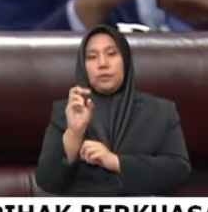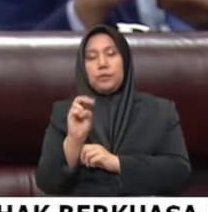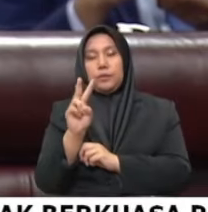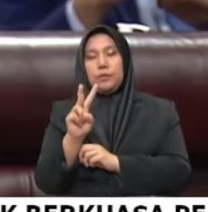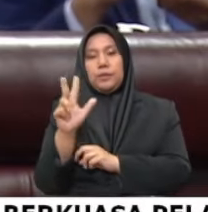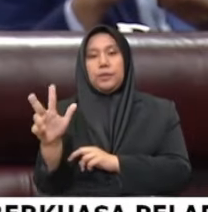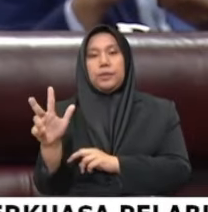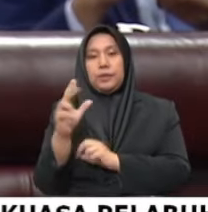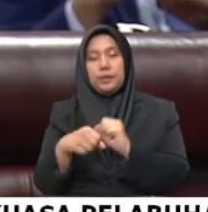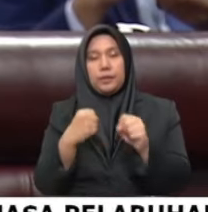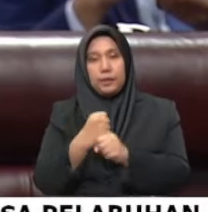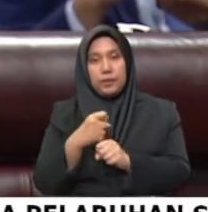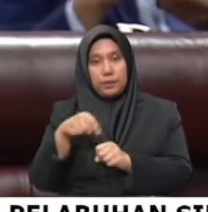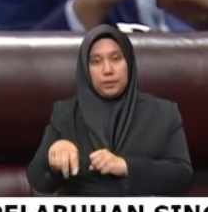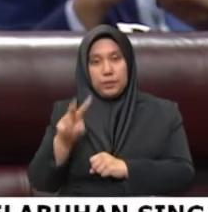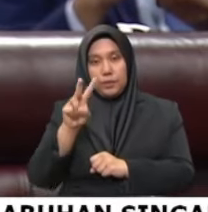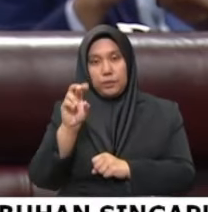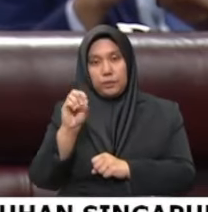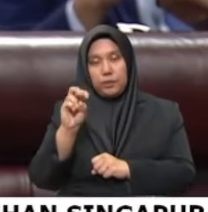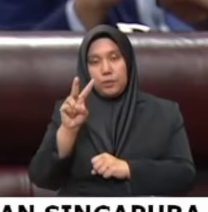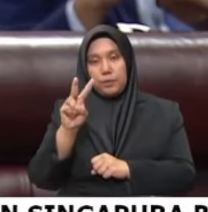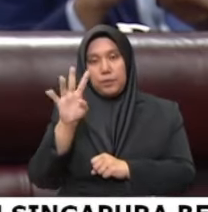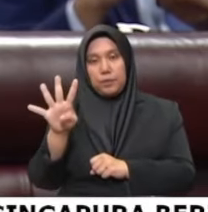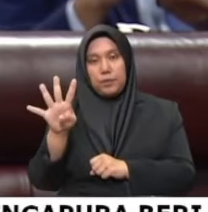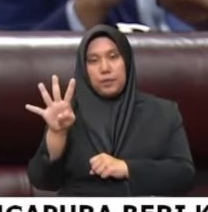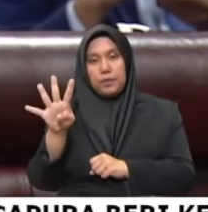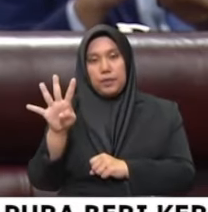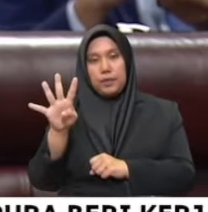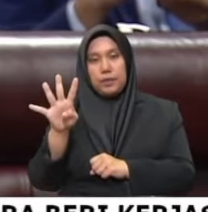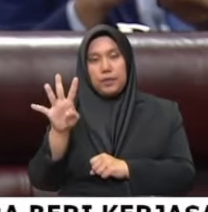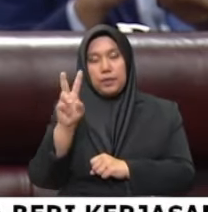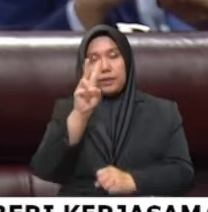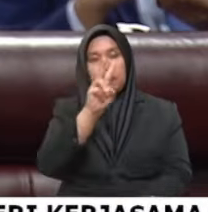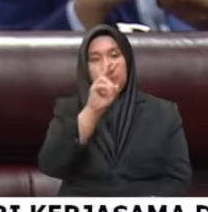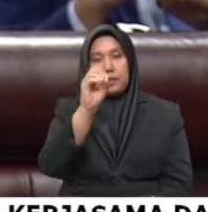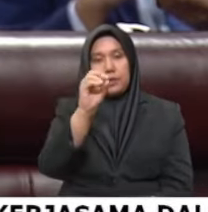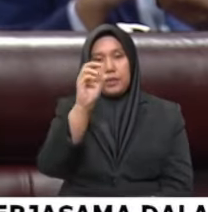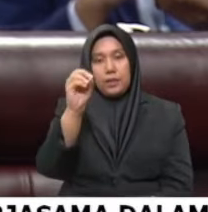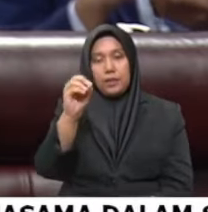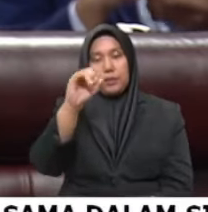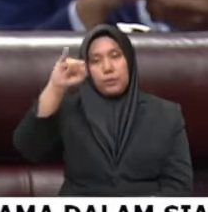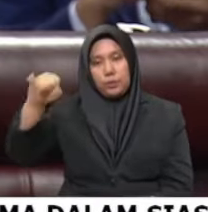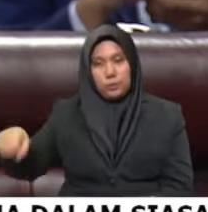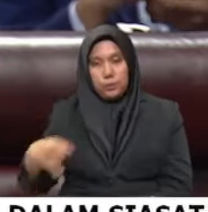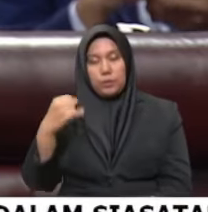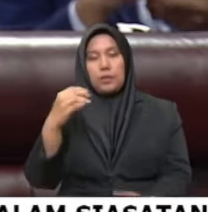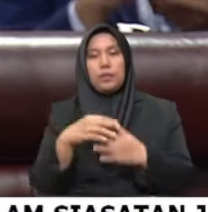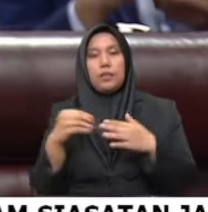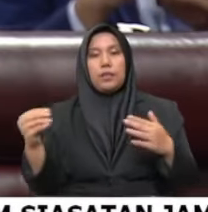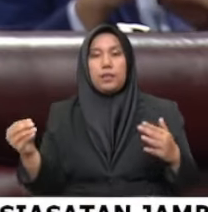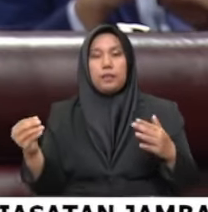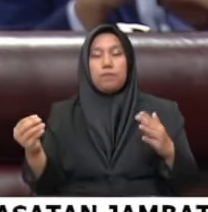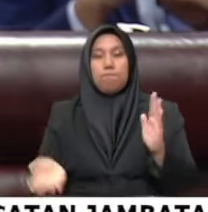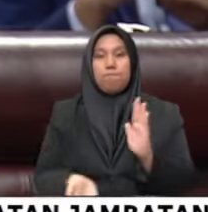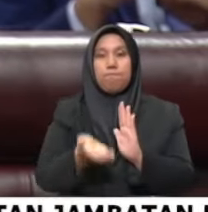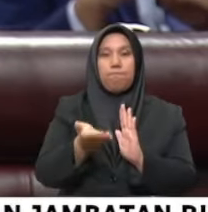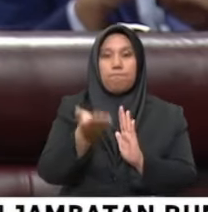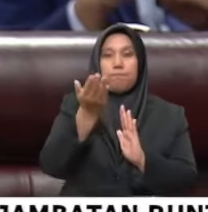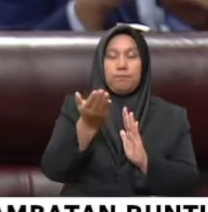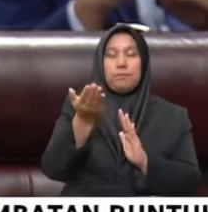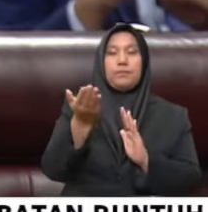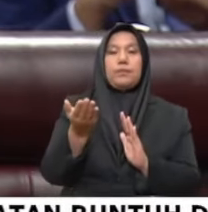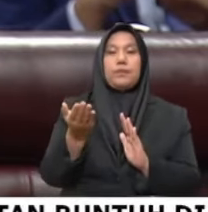untuk tahun ini 2024 ia dinaikkan menjadi RM200 juta. Jadi ia telah naik secara